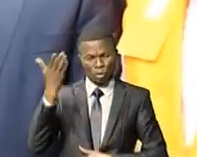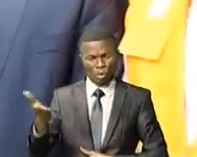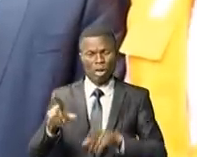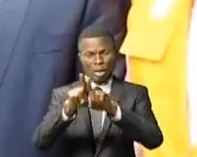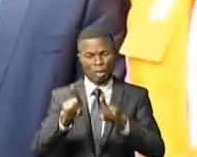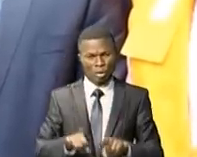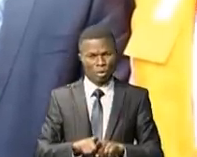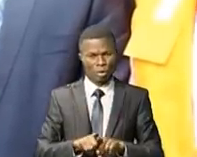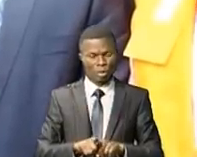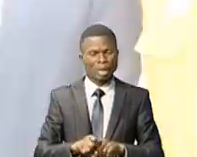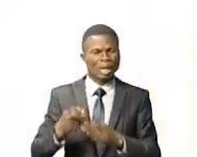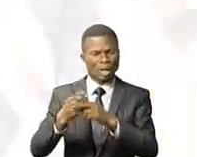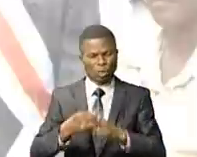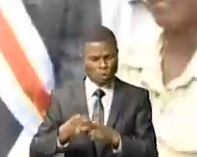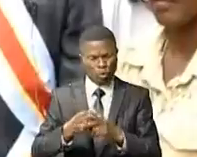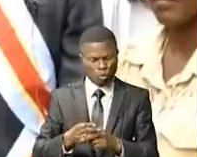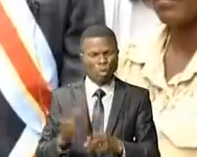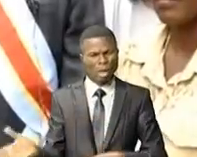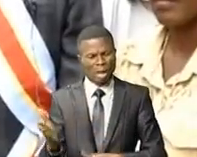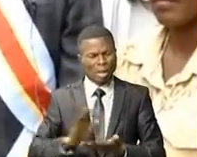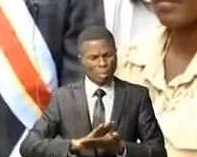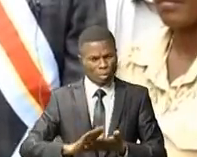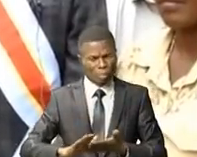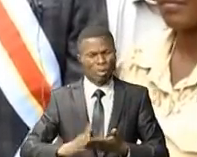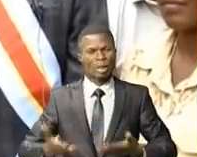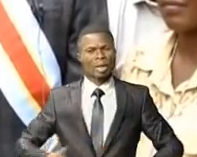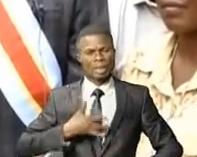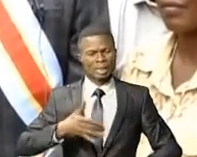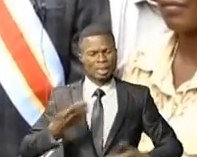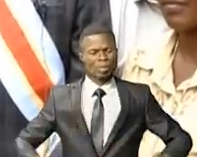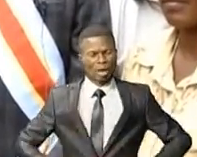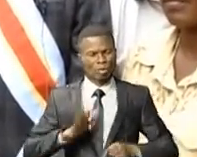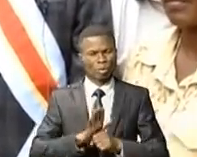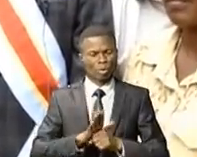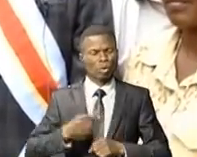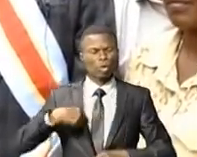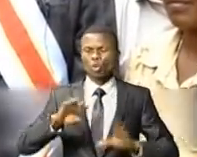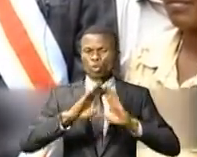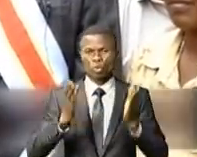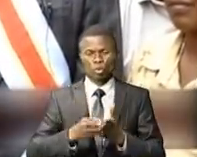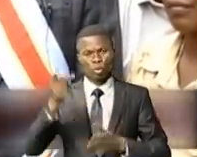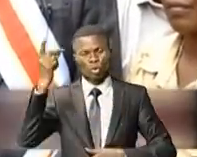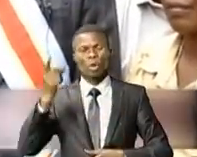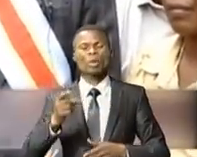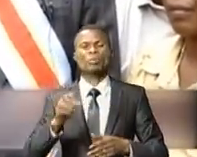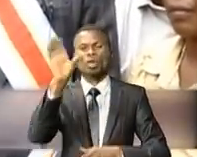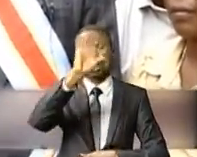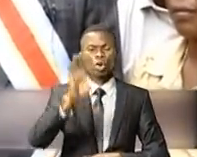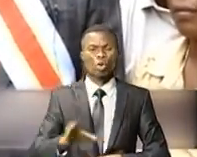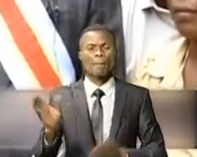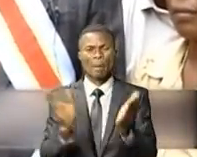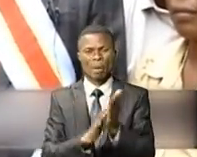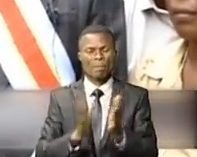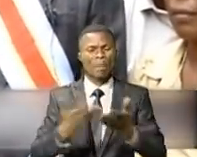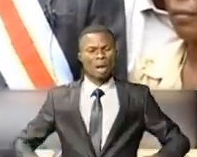aussi entretenu. Un sentiment de joie. Nous sommes très contents, tous les Ndalois et Ndalois, puisque le chef